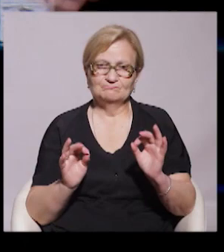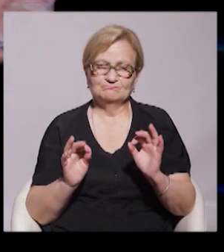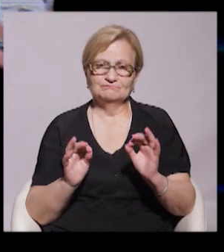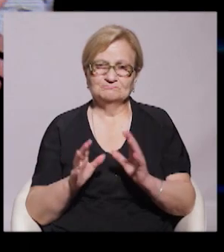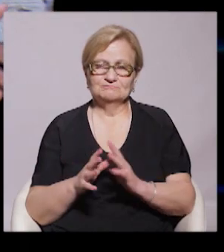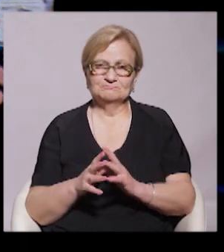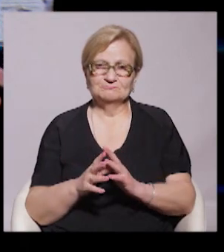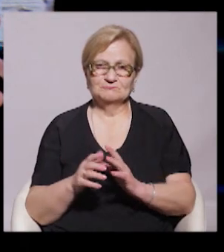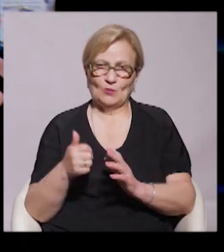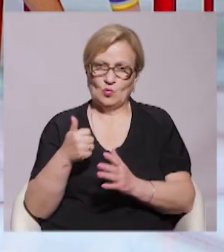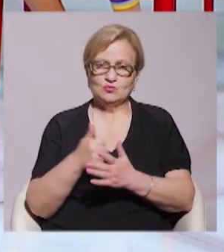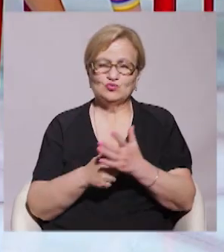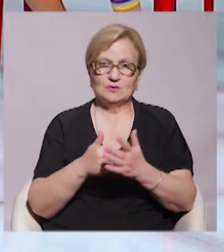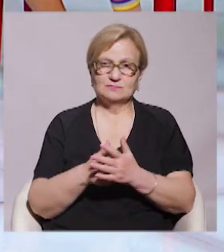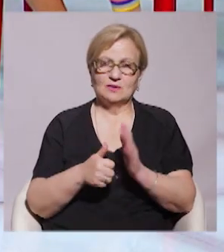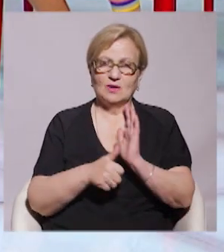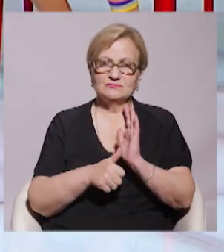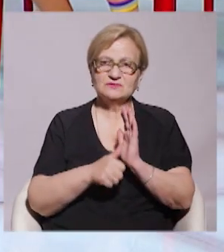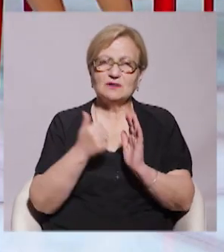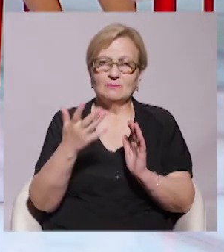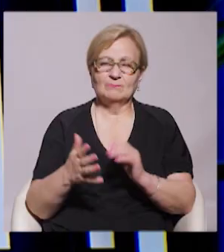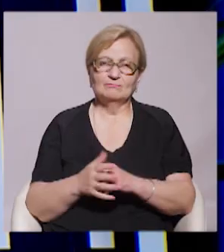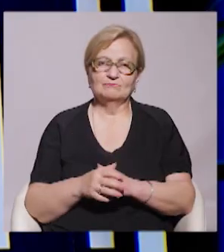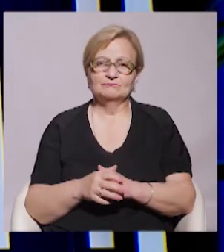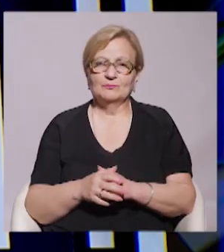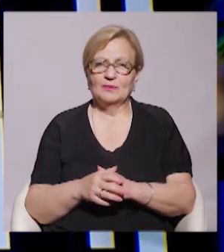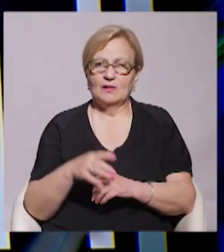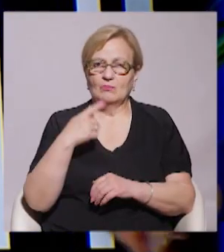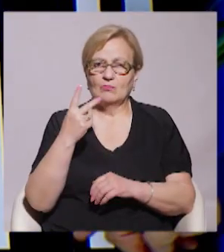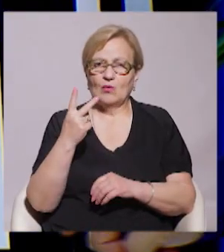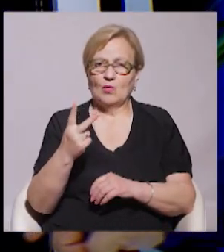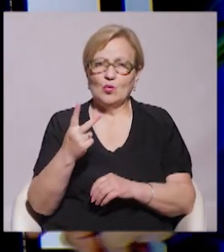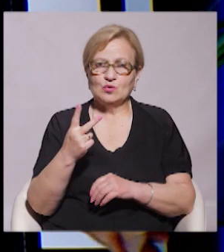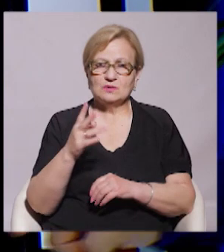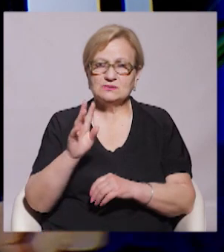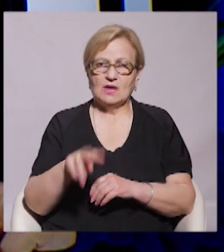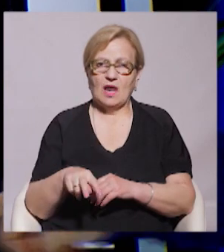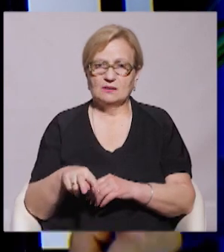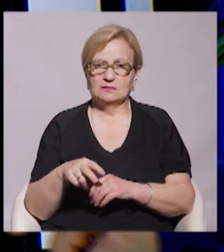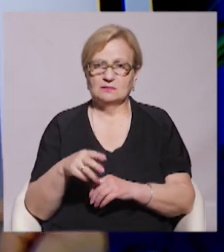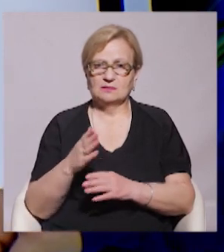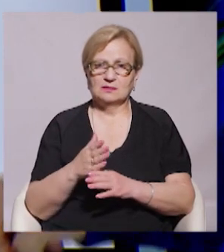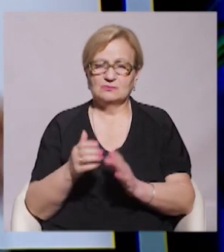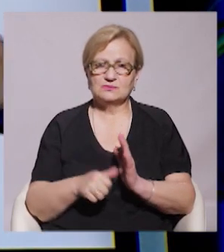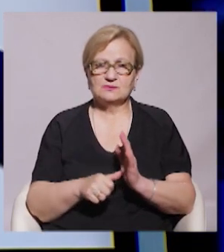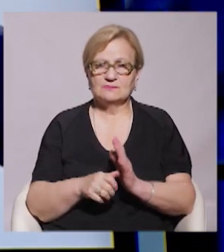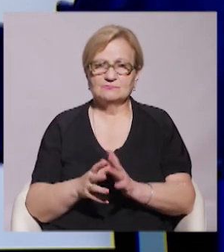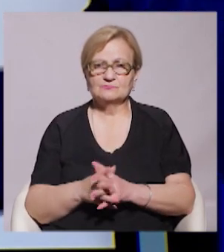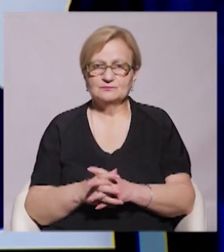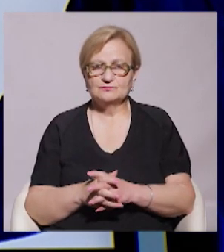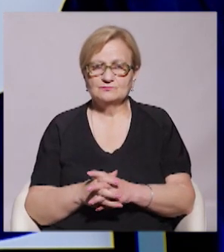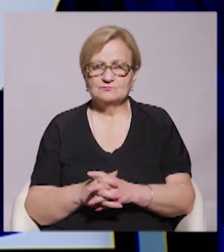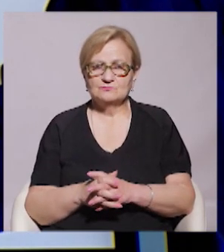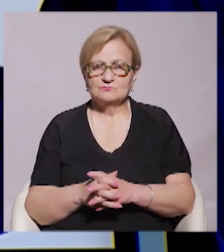და სესილი, რას ამბობდი შენ 6-იანი რამდენიაო? 2. 2. აბა ერთი ვნახოთ, გამოვაჩინოთ აქეთ ერთი კარგად.